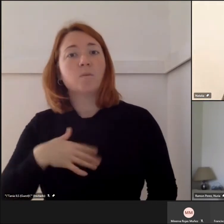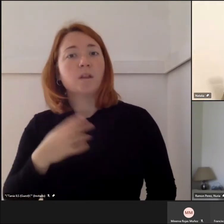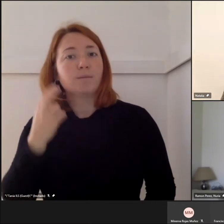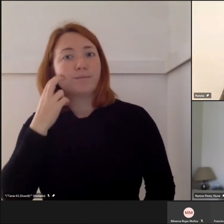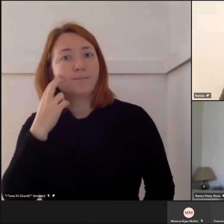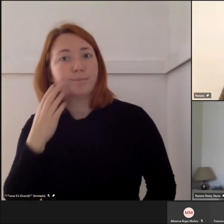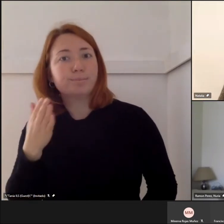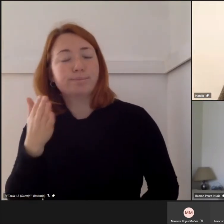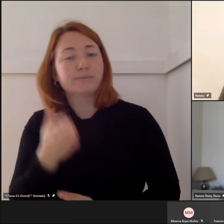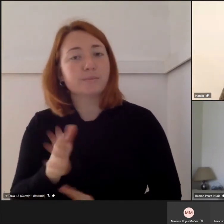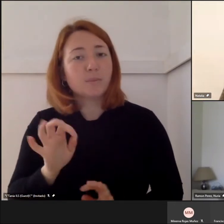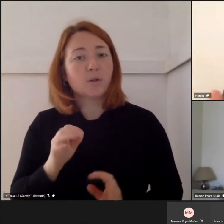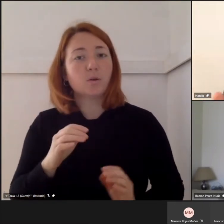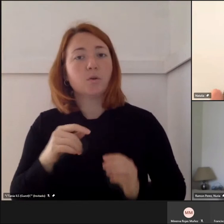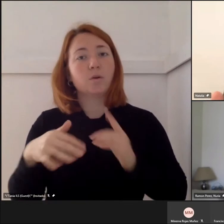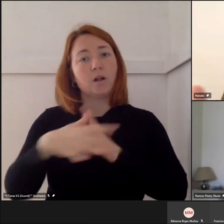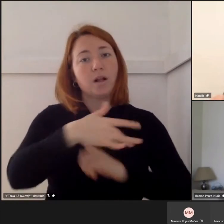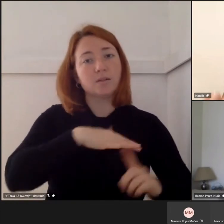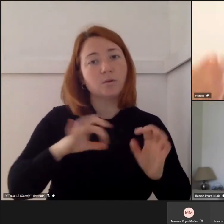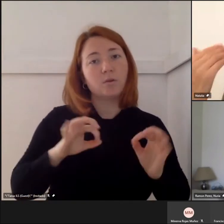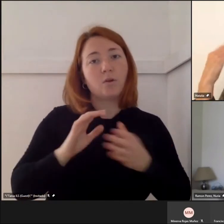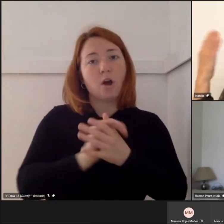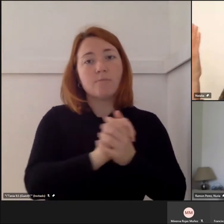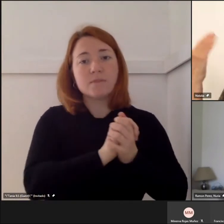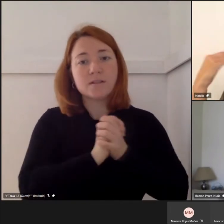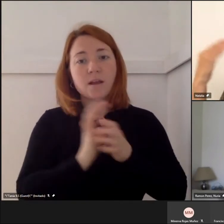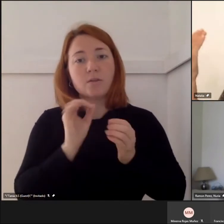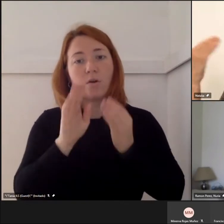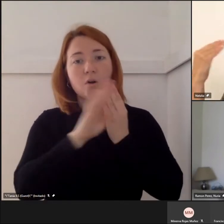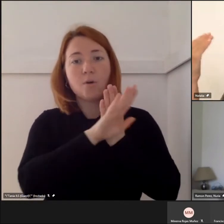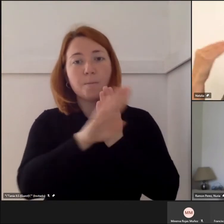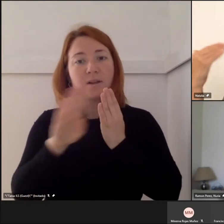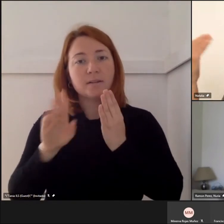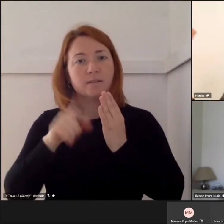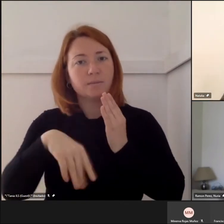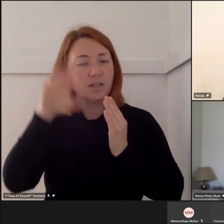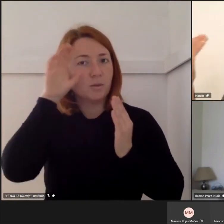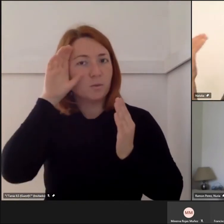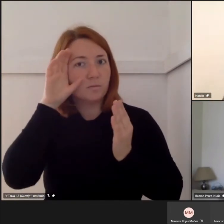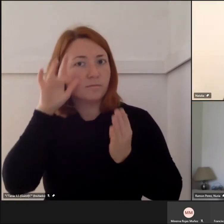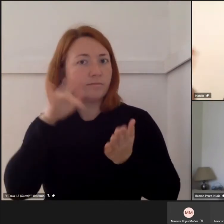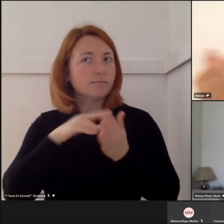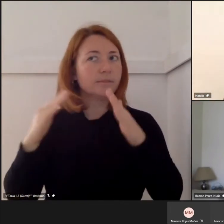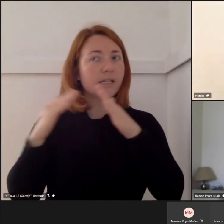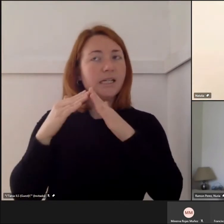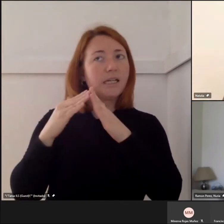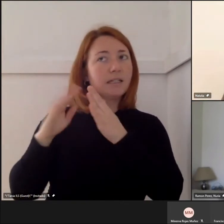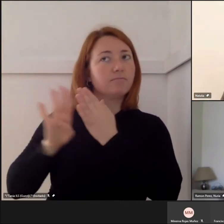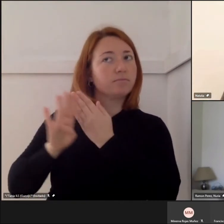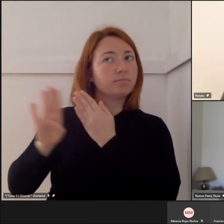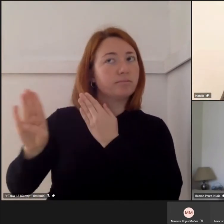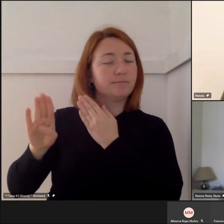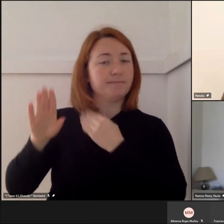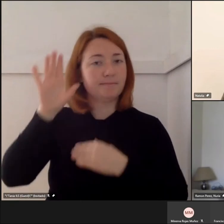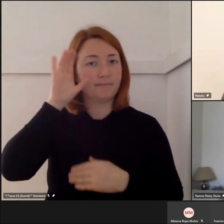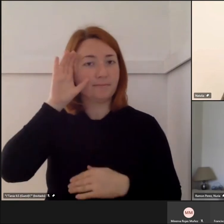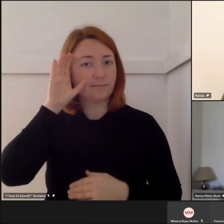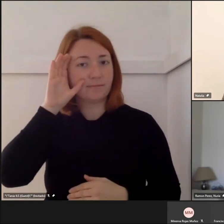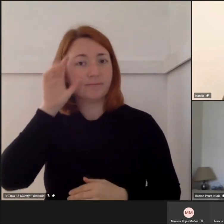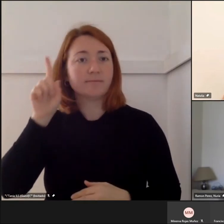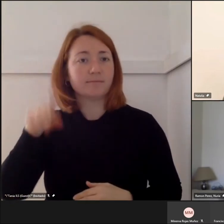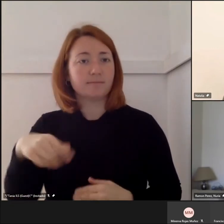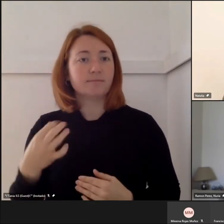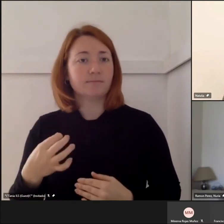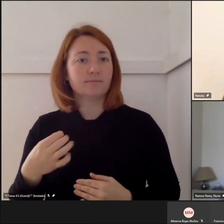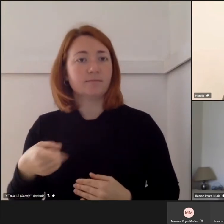o el veïnat també parlàvem, vull dir, s'han vist, hem sentit, no? Des de les cases quan estaven confinades, no hem sentit coses. Vull dir, aquí tenim una